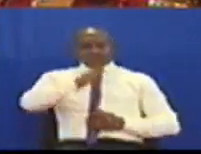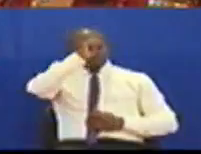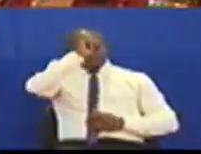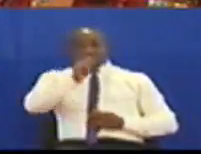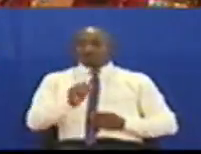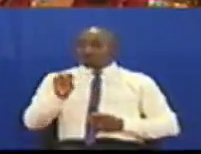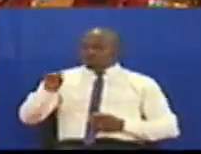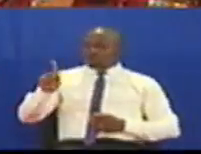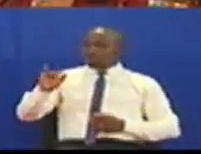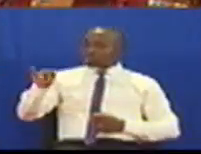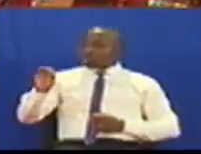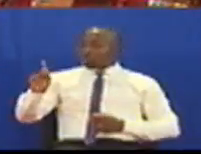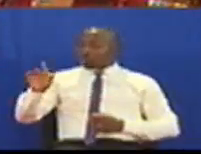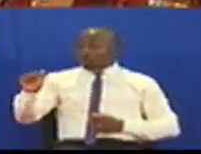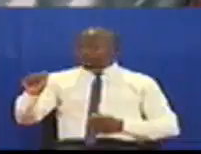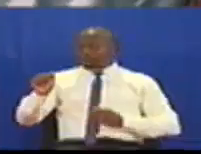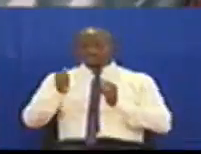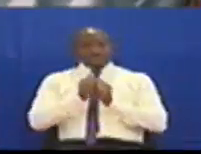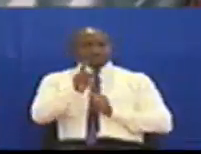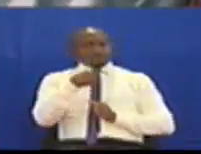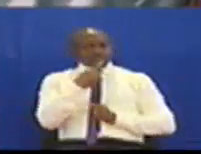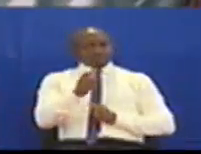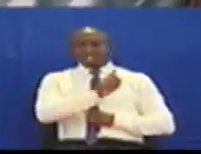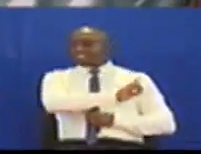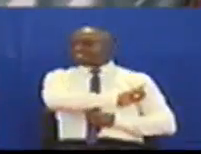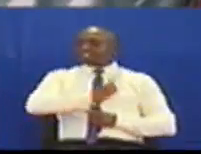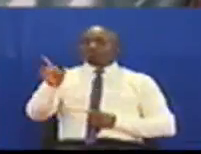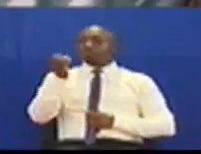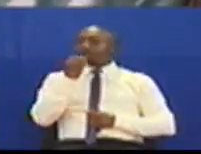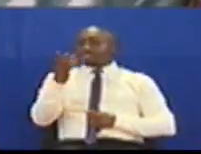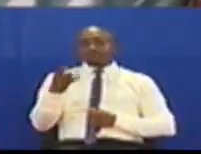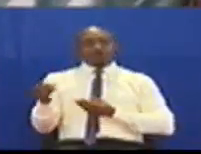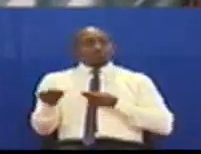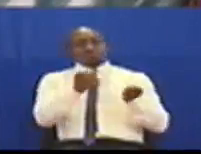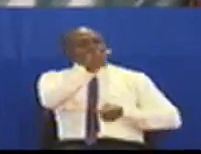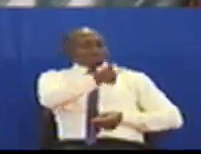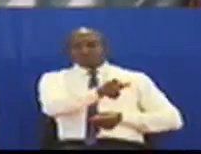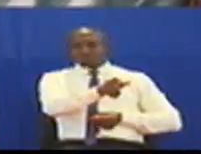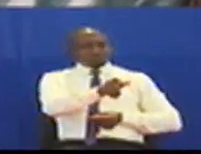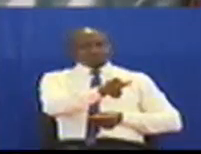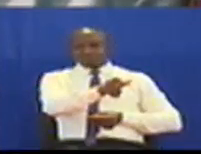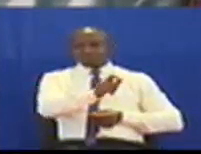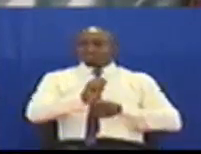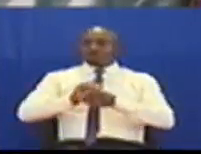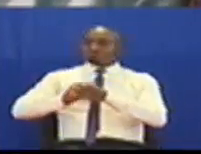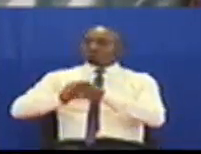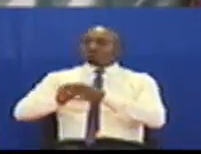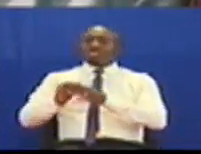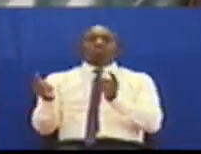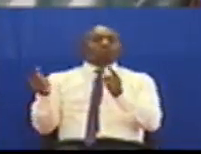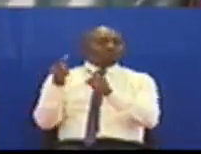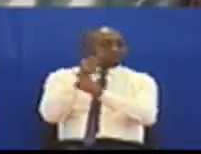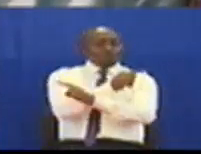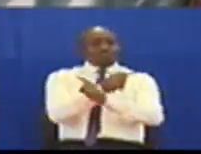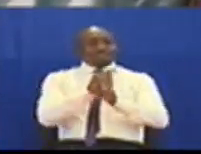Mwakajoka, jambo ulilolizungumza si kati ya taarifa mtu anazoweza kupewa. Unatumia kanuni tofauti